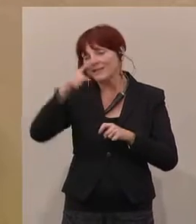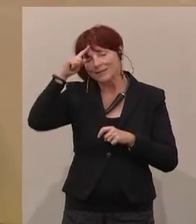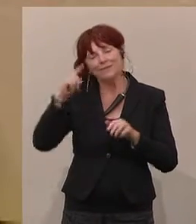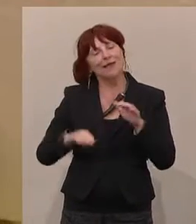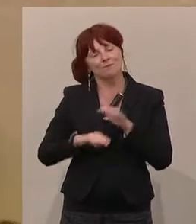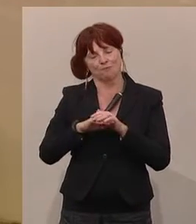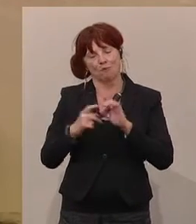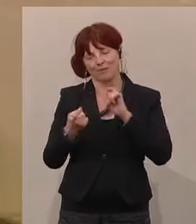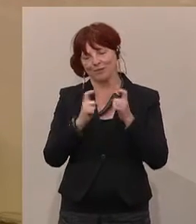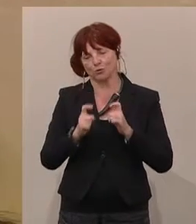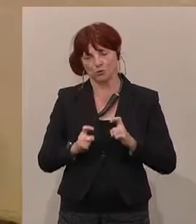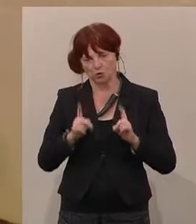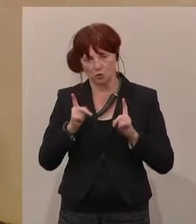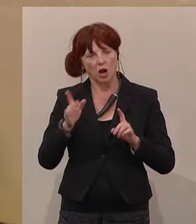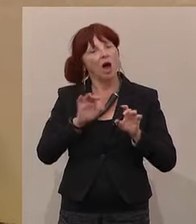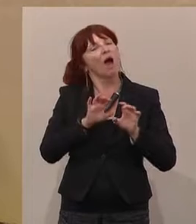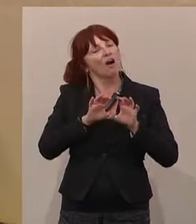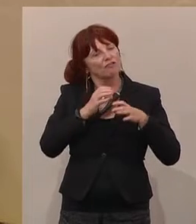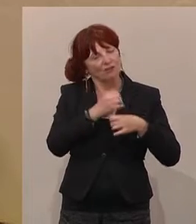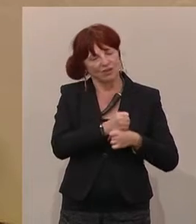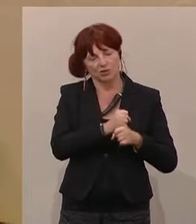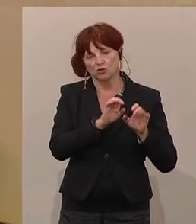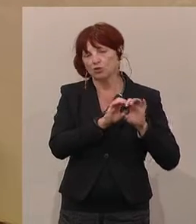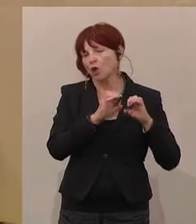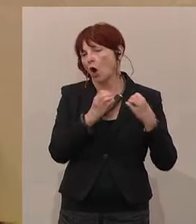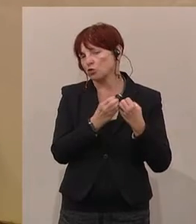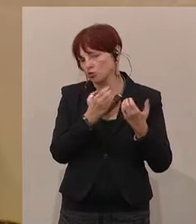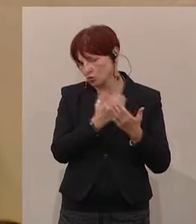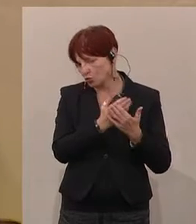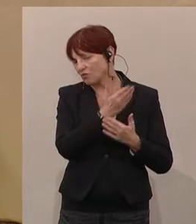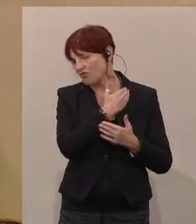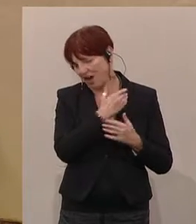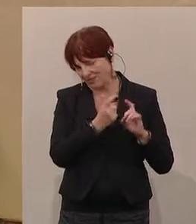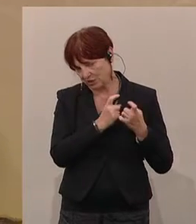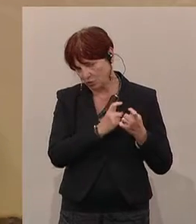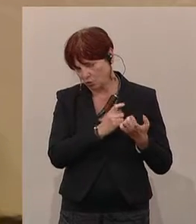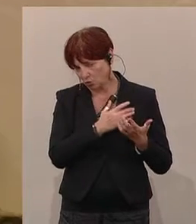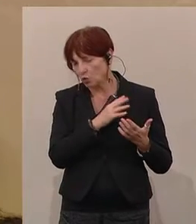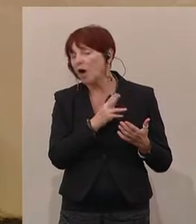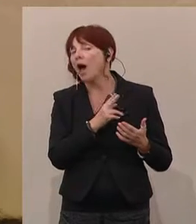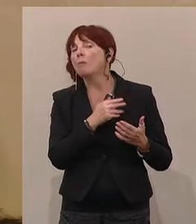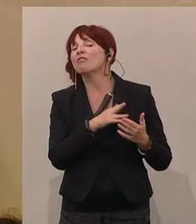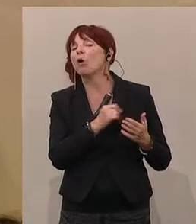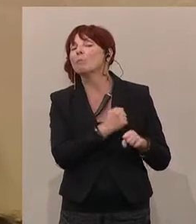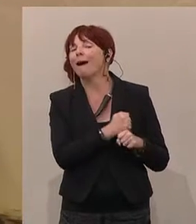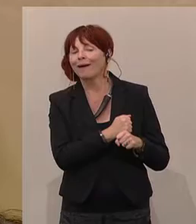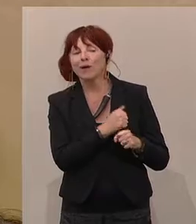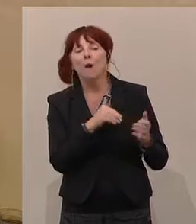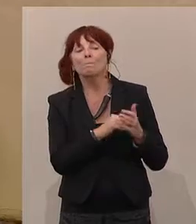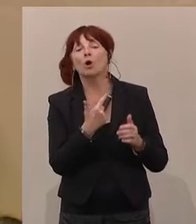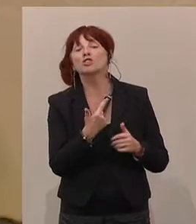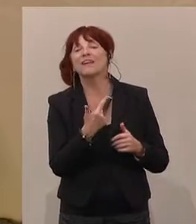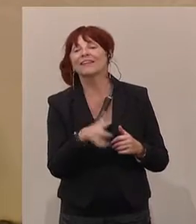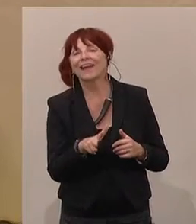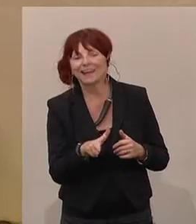haben? Ich weiß, das tun Sie in der Situation dann unter Umständen nur, weil Sie eine Zweidrittelmehrheit brauchen, aber es ist etwas, was wir lernen, dass wir in anderen Situationen auch